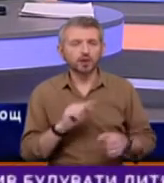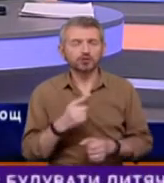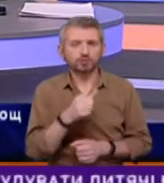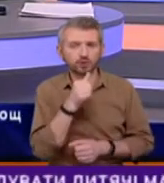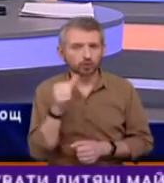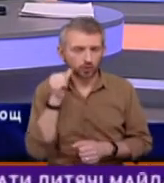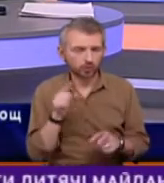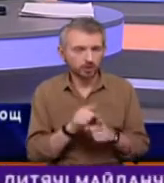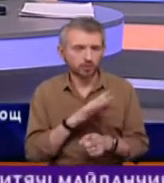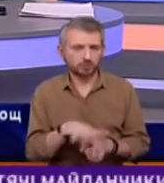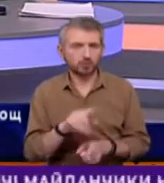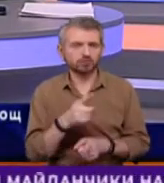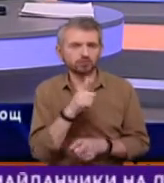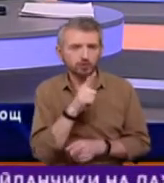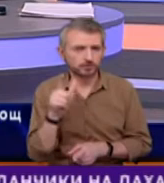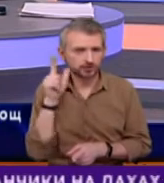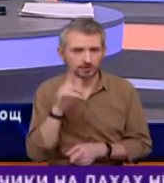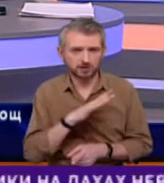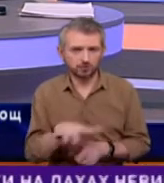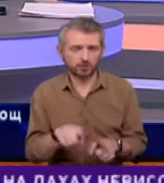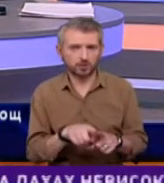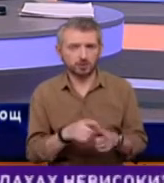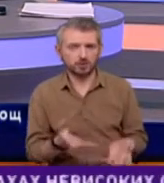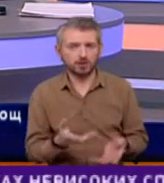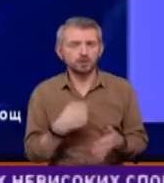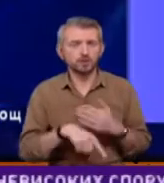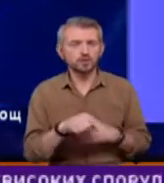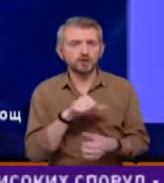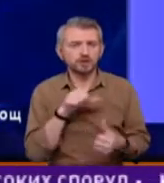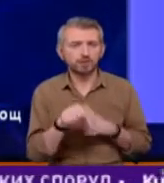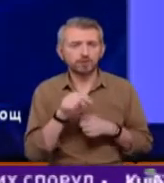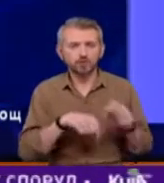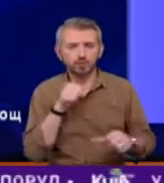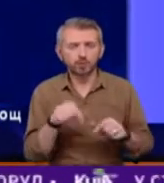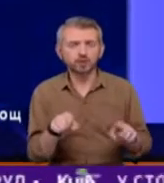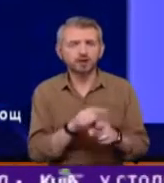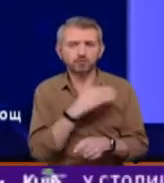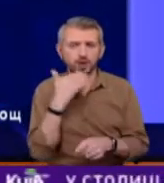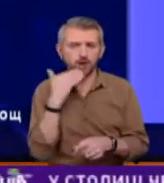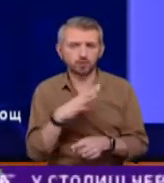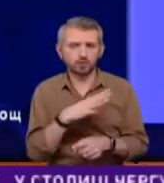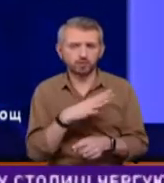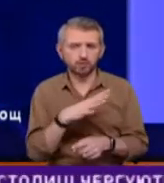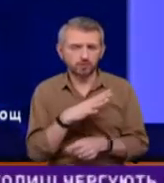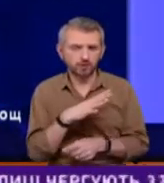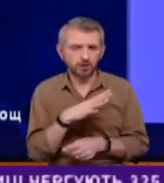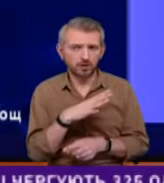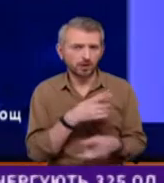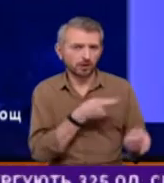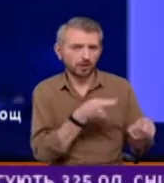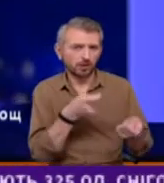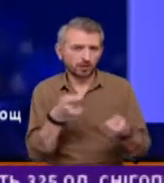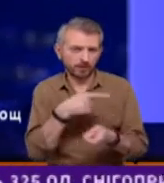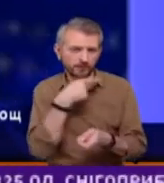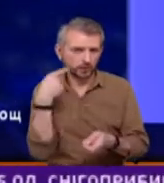минулого року такого не було? Чому позаминулого року такого не було? Тому що саме в цьому році так багато було рафіотів